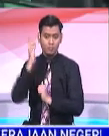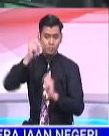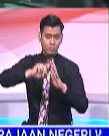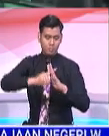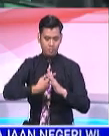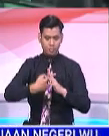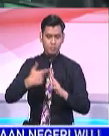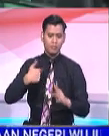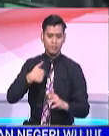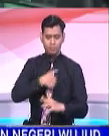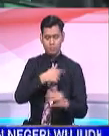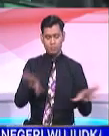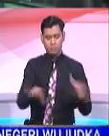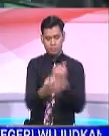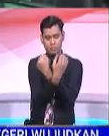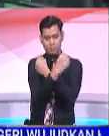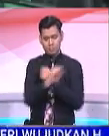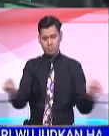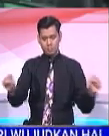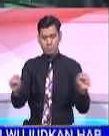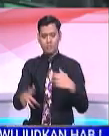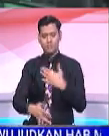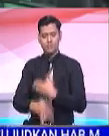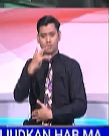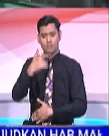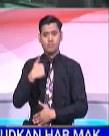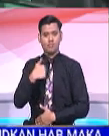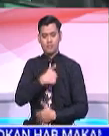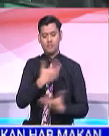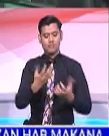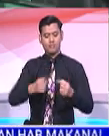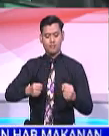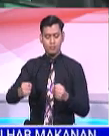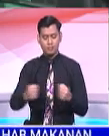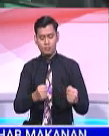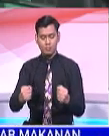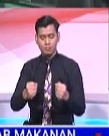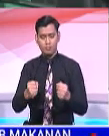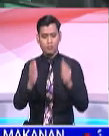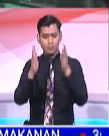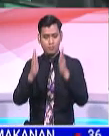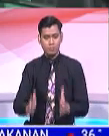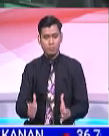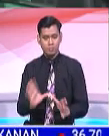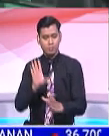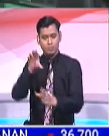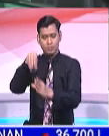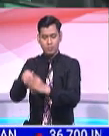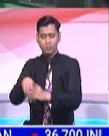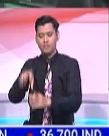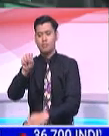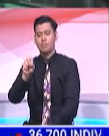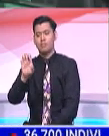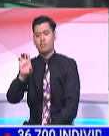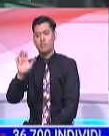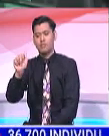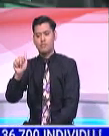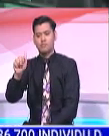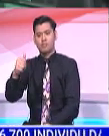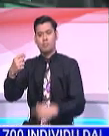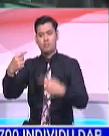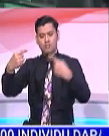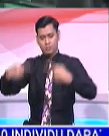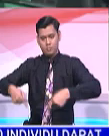buat persiapan awal. Maknanya kita nak rider-rider kita kali ini menyertai SEA Games berlumba untuk menang